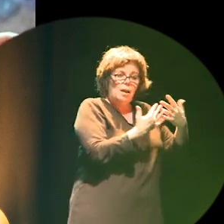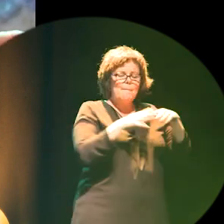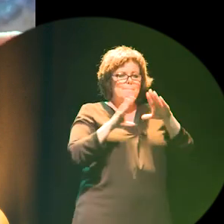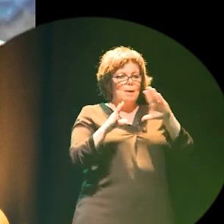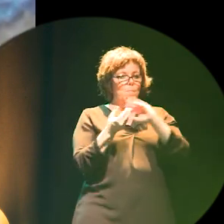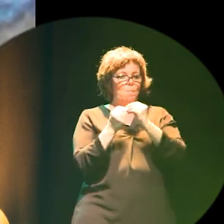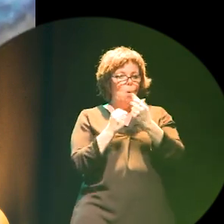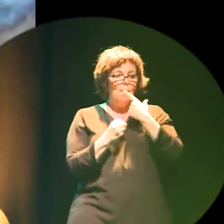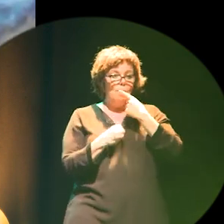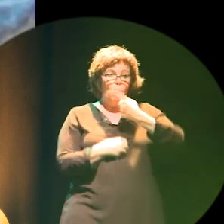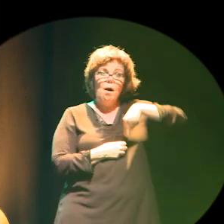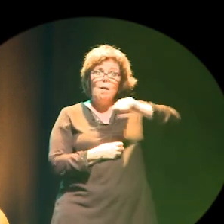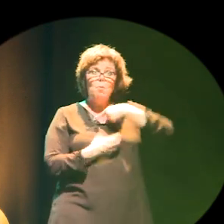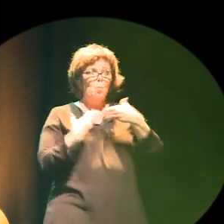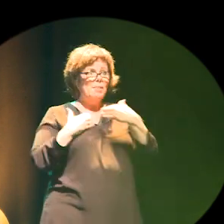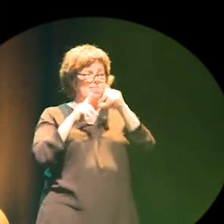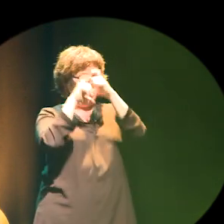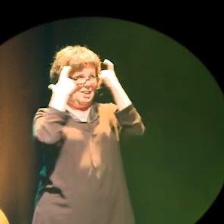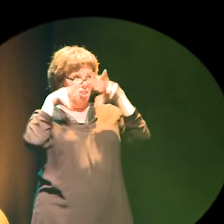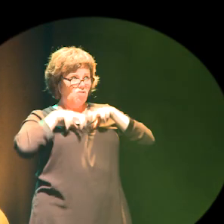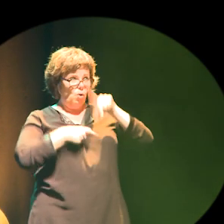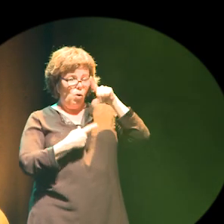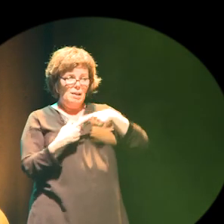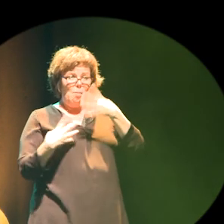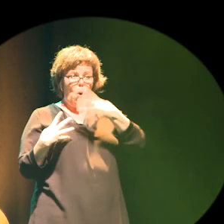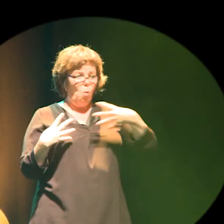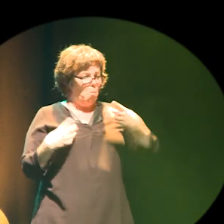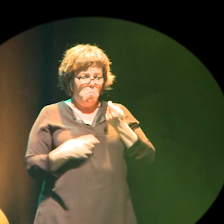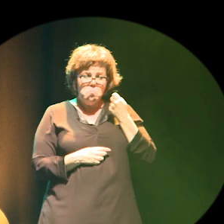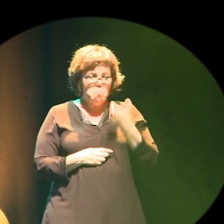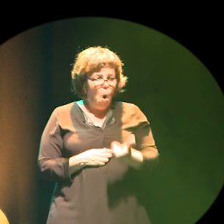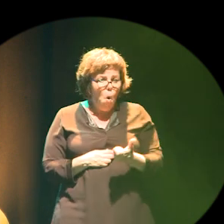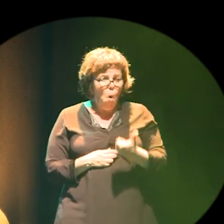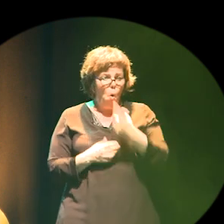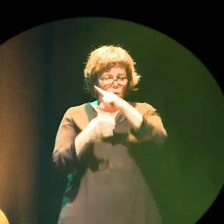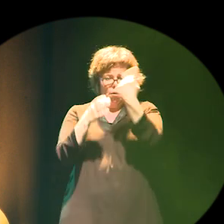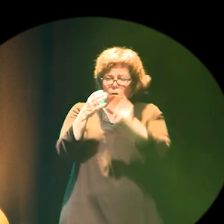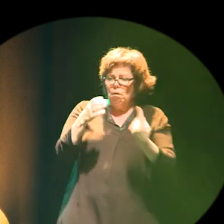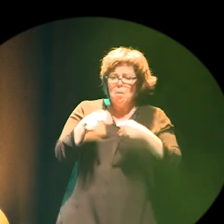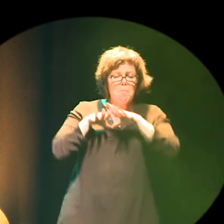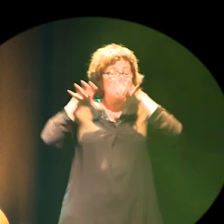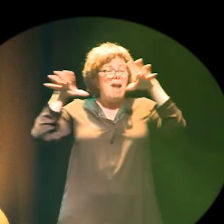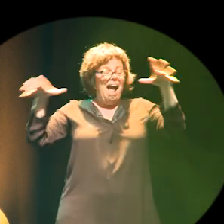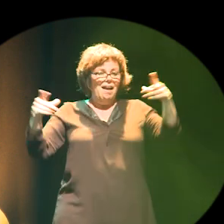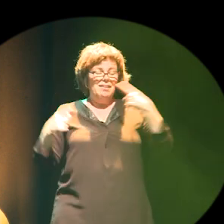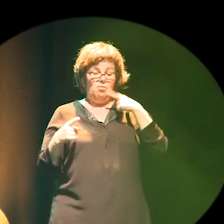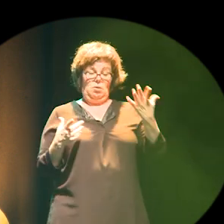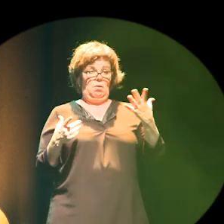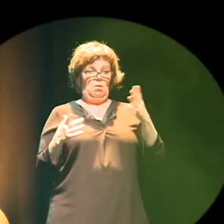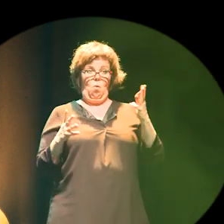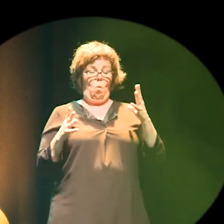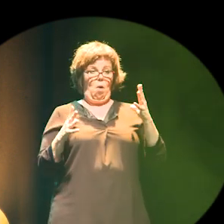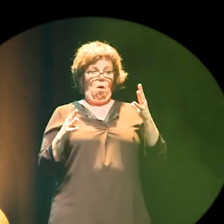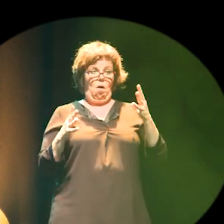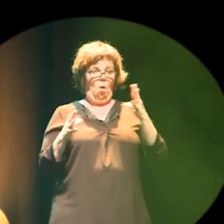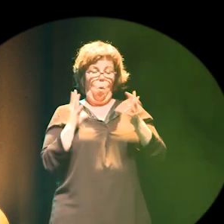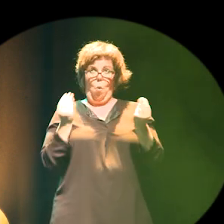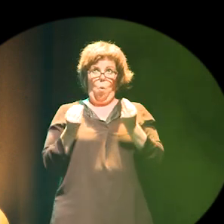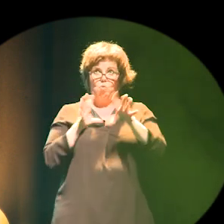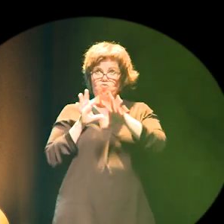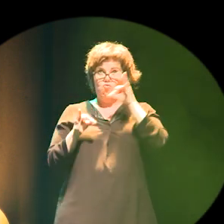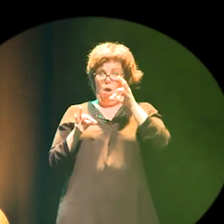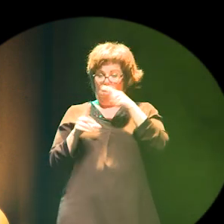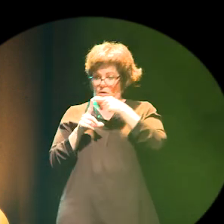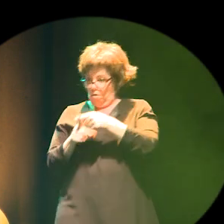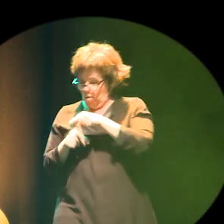peu d'océanographes. On arrive à la troisième source d'incertitude, l'étendue des océans. 70% de la surface du globe,